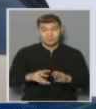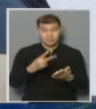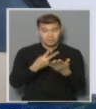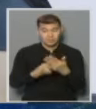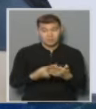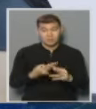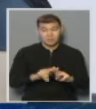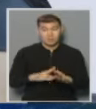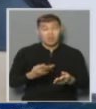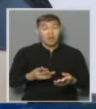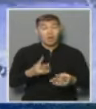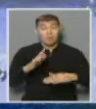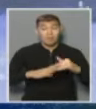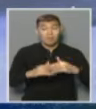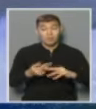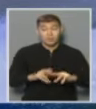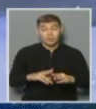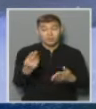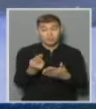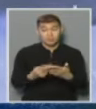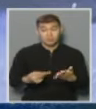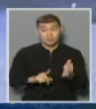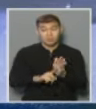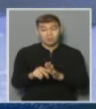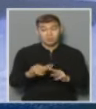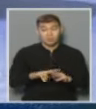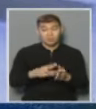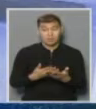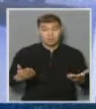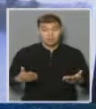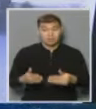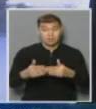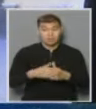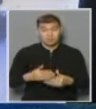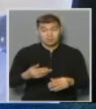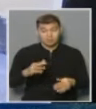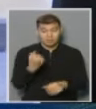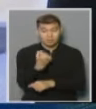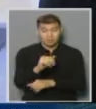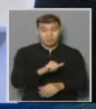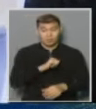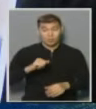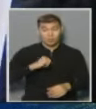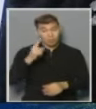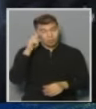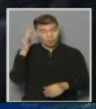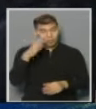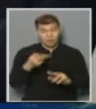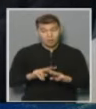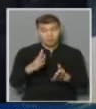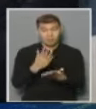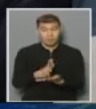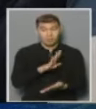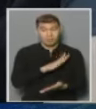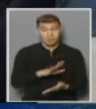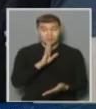бақылап жүрген психологтар Мәриямның бұл суреті арқылы оның шығармашылыққа жақын, қайратты, өзіндік ой-пікірі қалыптасып